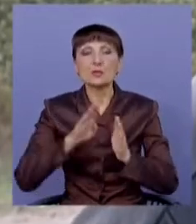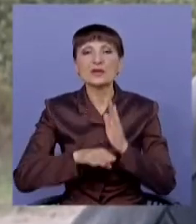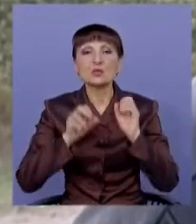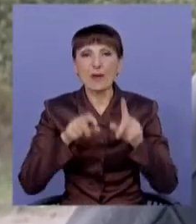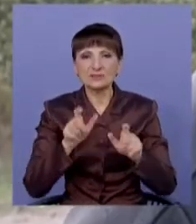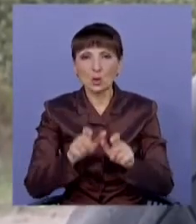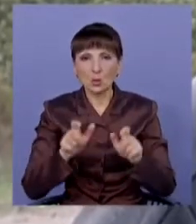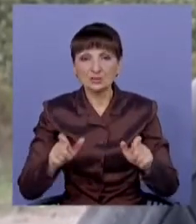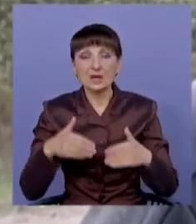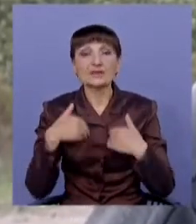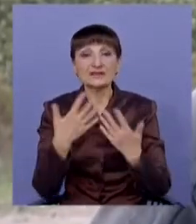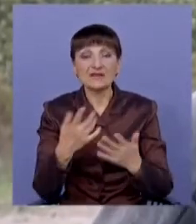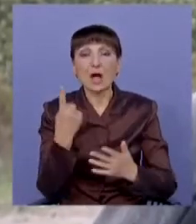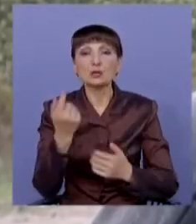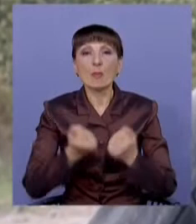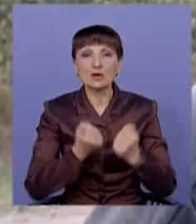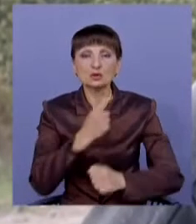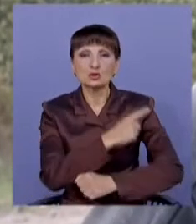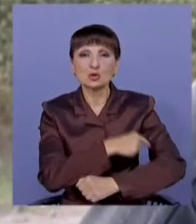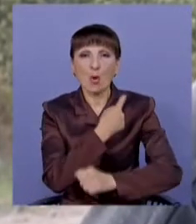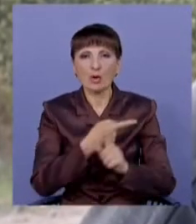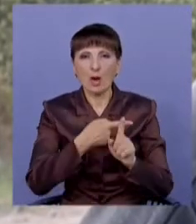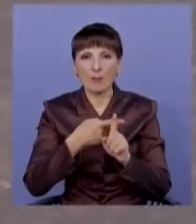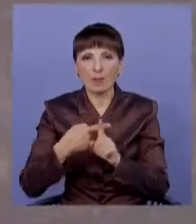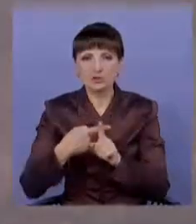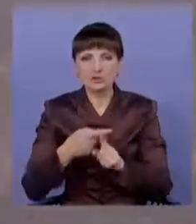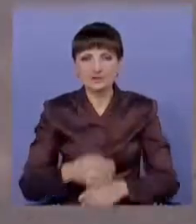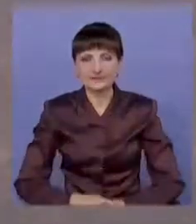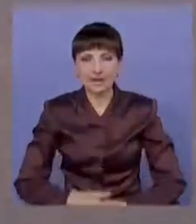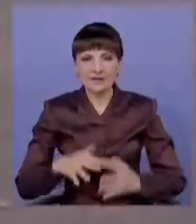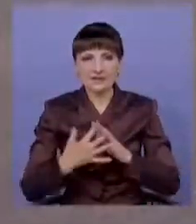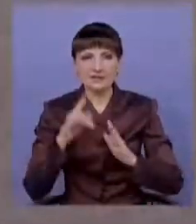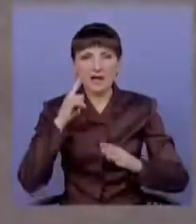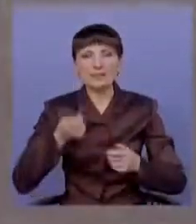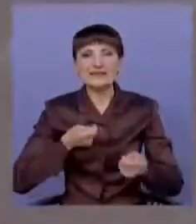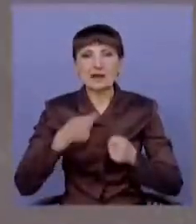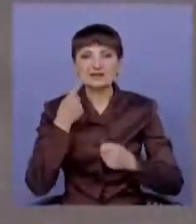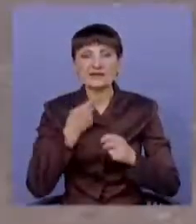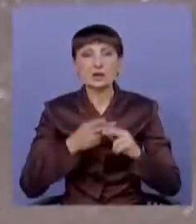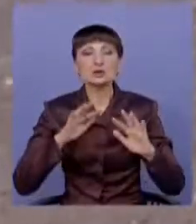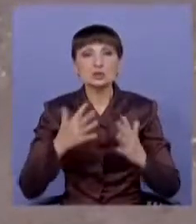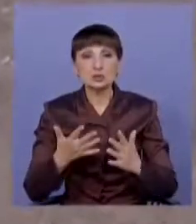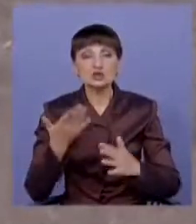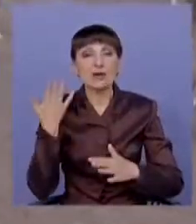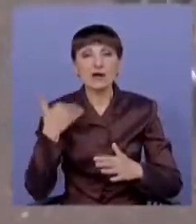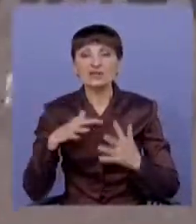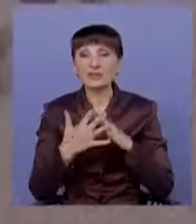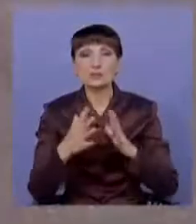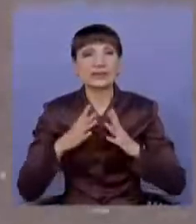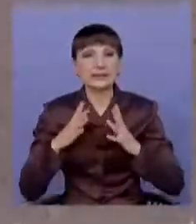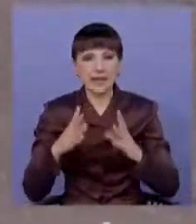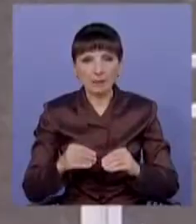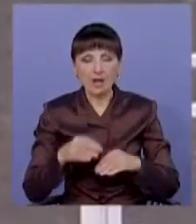безопасность людей и предоставить одну машину скорой помощи с медиками. В сельской администрации утверждают, таких случаев раньше в поселке не было,